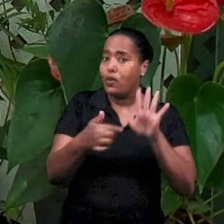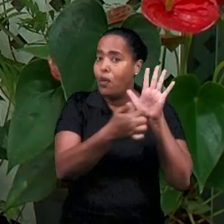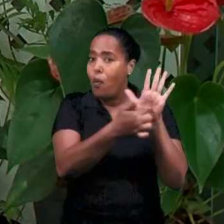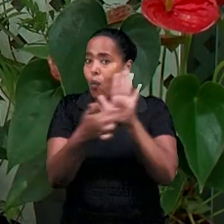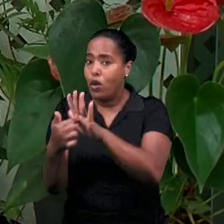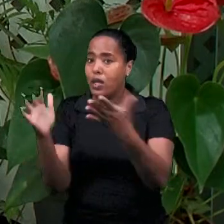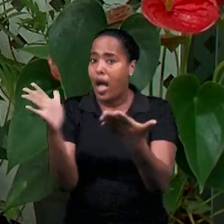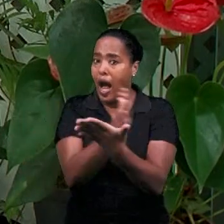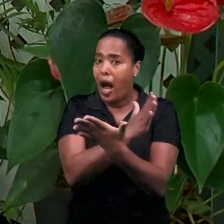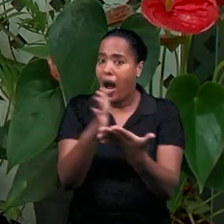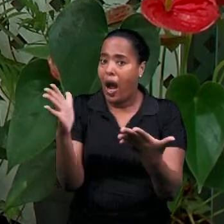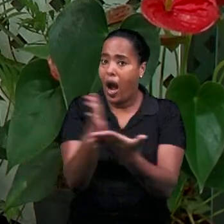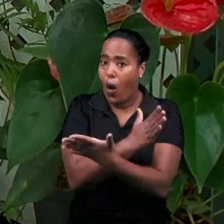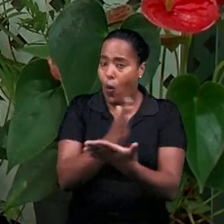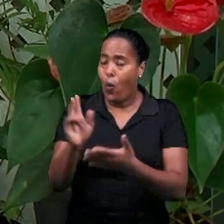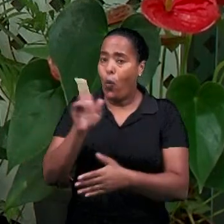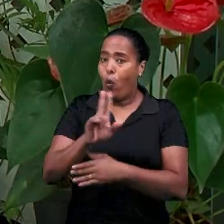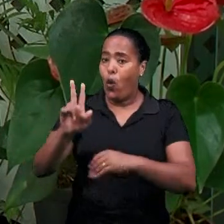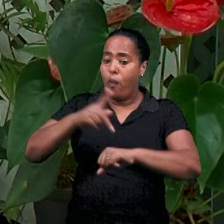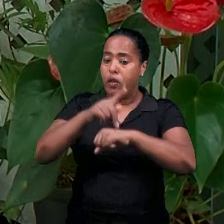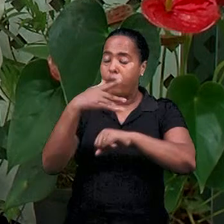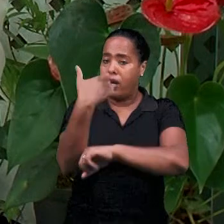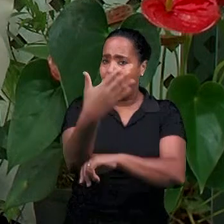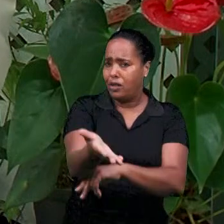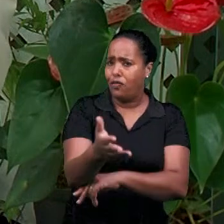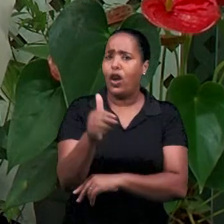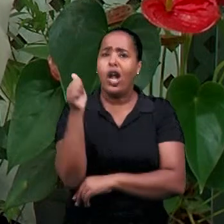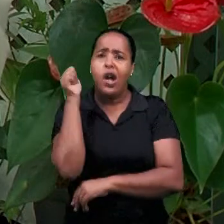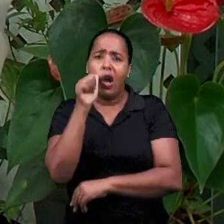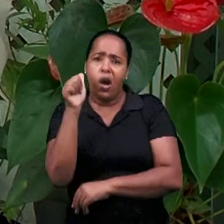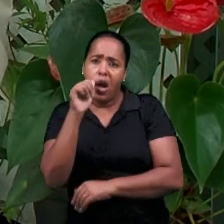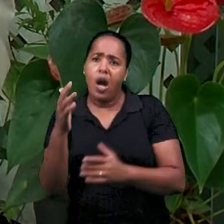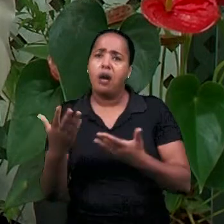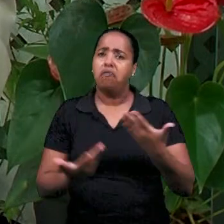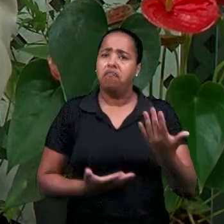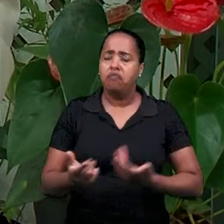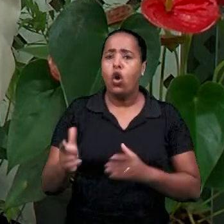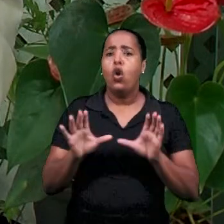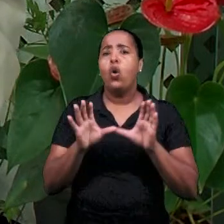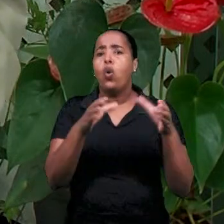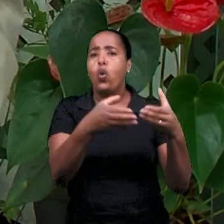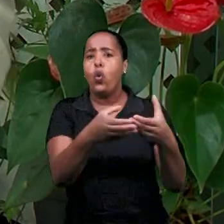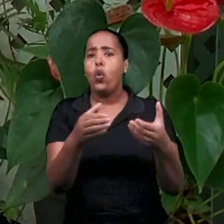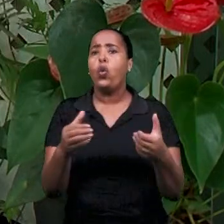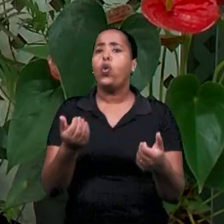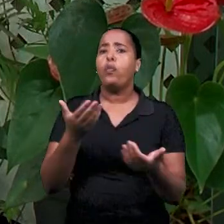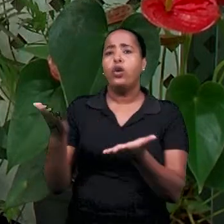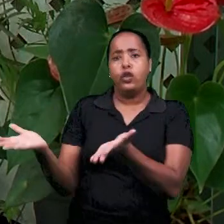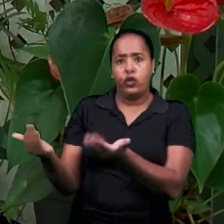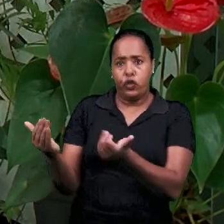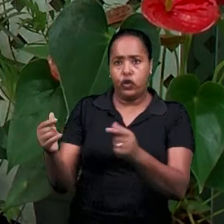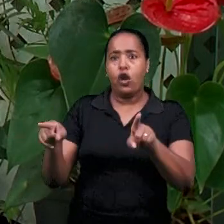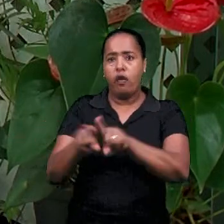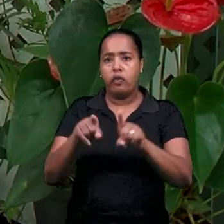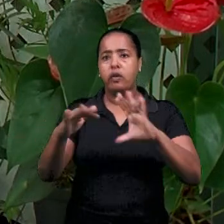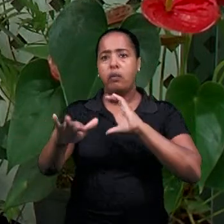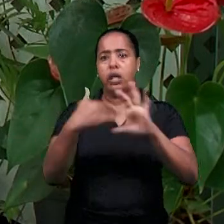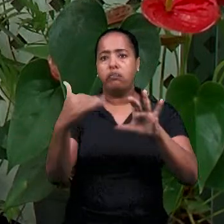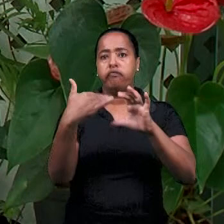allons citer quelques noms qui sont venus de l'étranger, des sœurs et jeunes qui ont donné leur